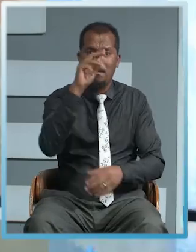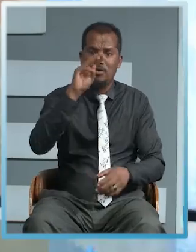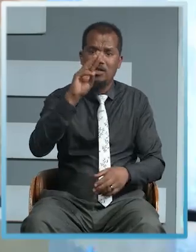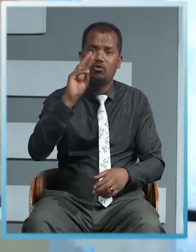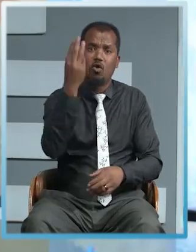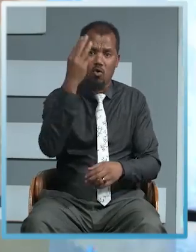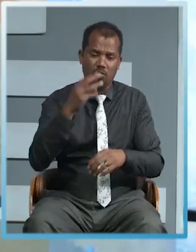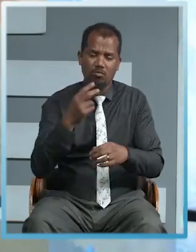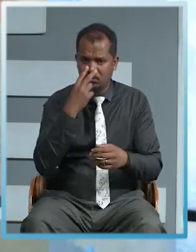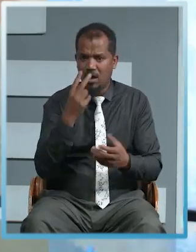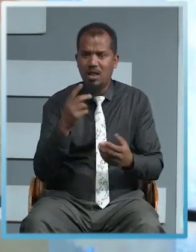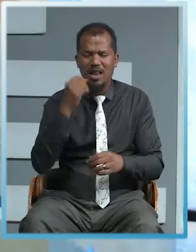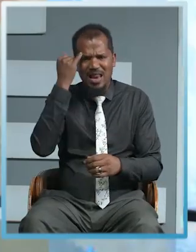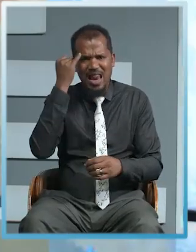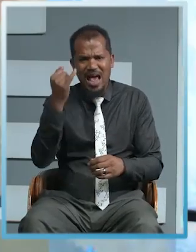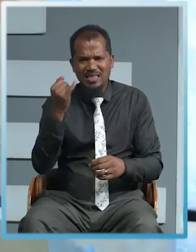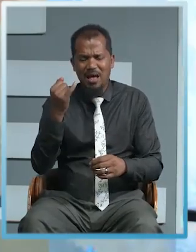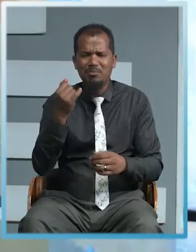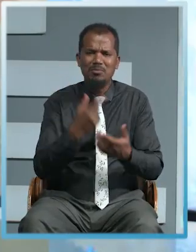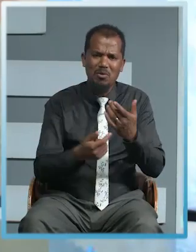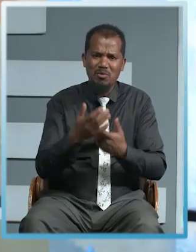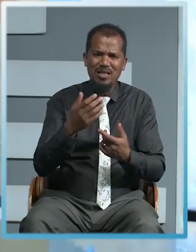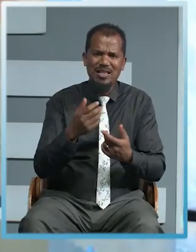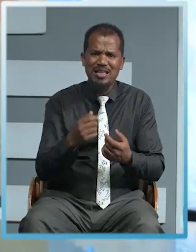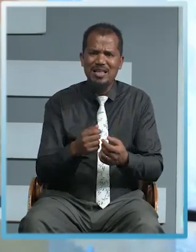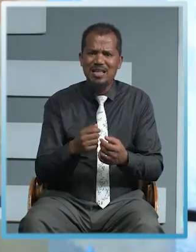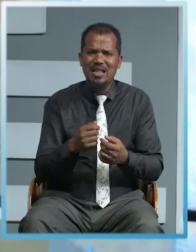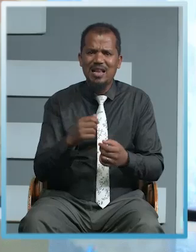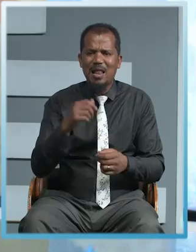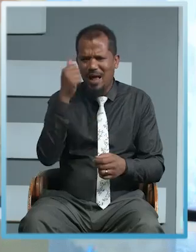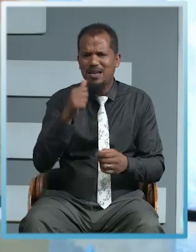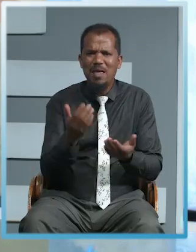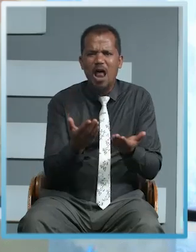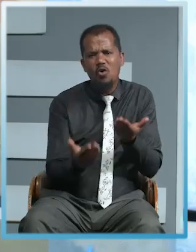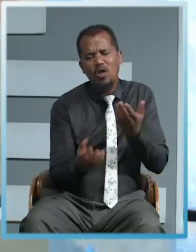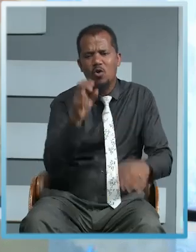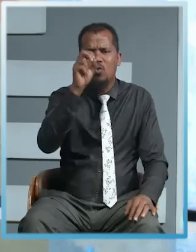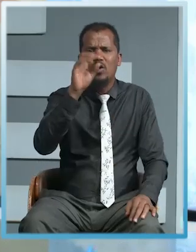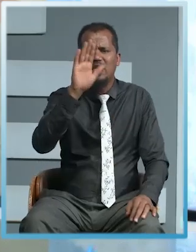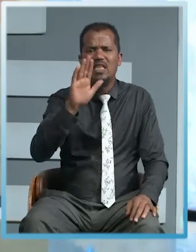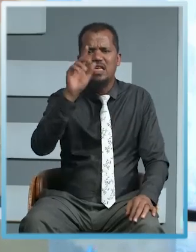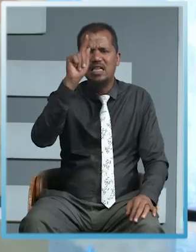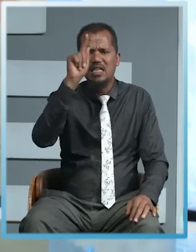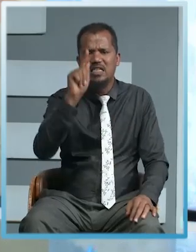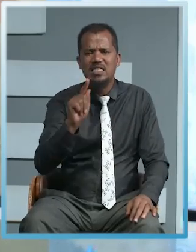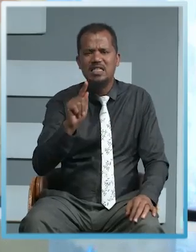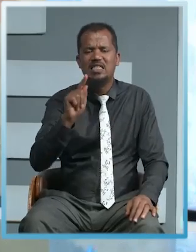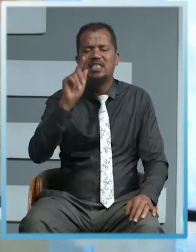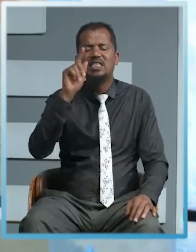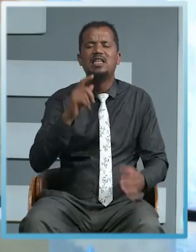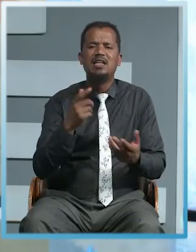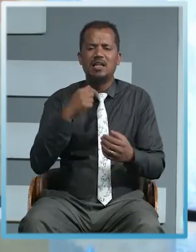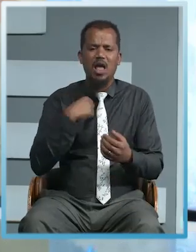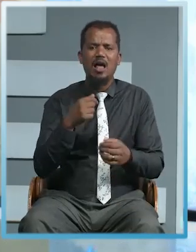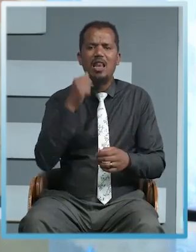አንደኛ ለሐሳብ ሙግት ለዲስኮርስ ያልወገነ መድረክ ሆኖ ማገልገል ውግንናችን ለኢትዮጵያ